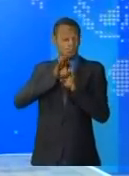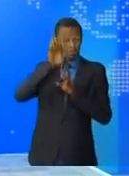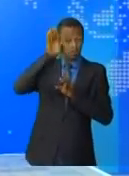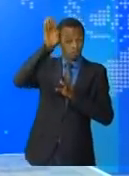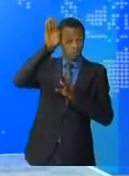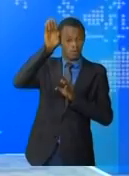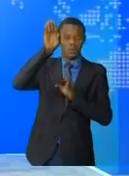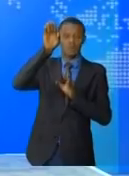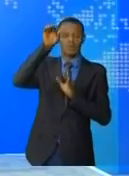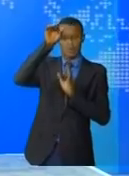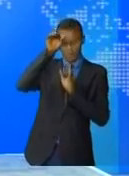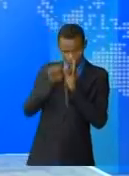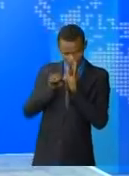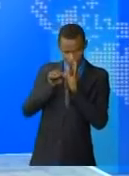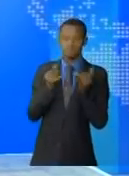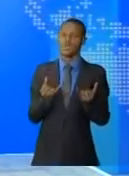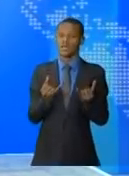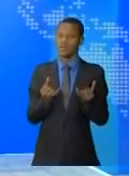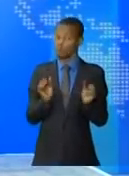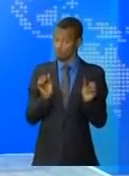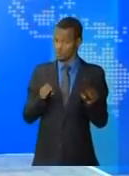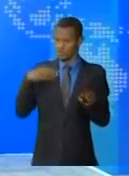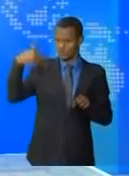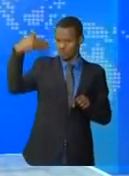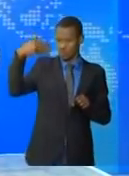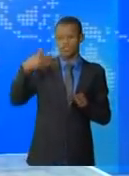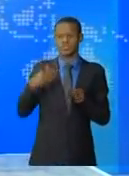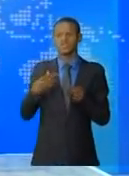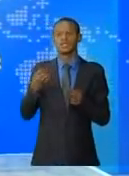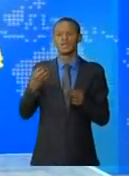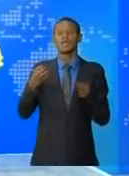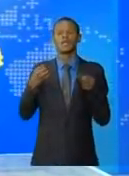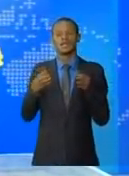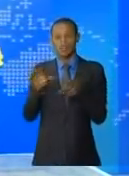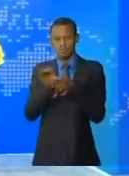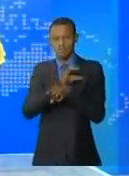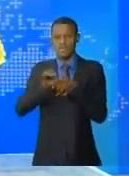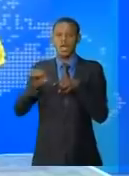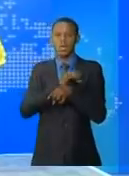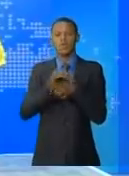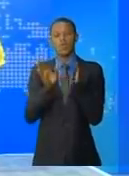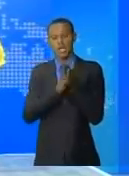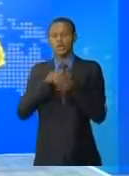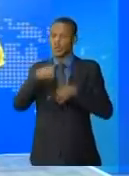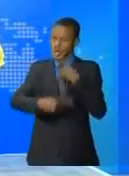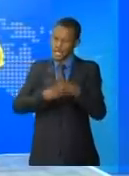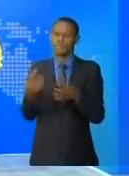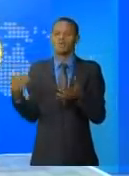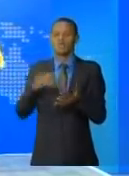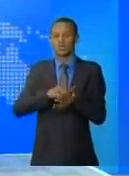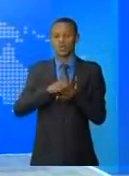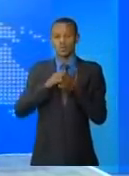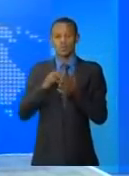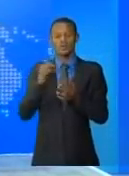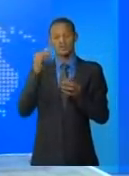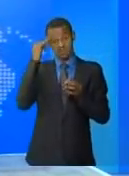s'avère imminente. Le ministre de l'EPST, Willy Bakonga, a visité quelques écoles de la capitale. Les